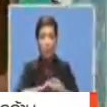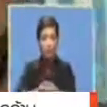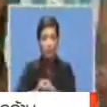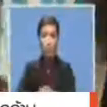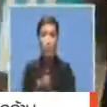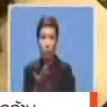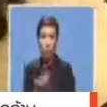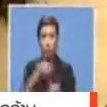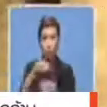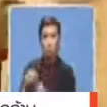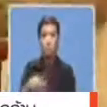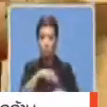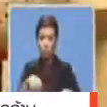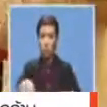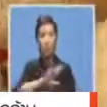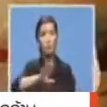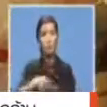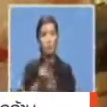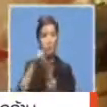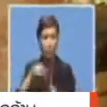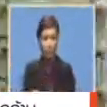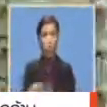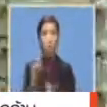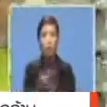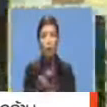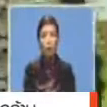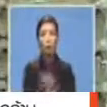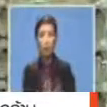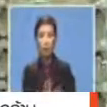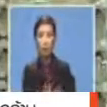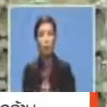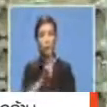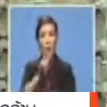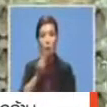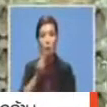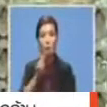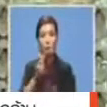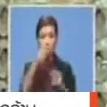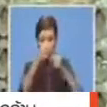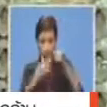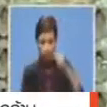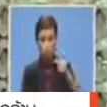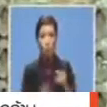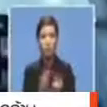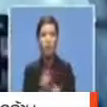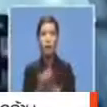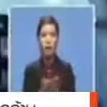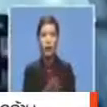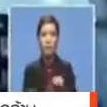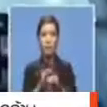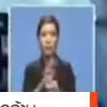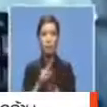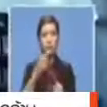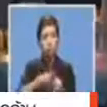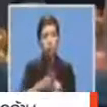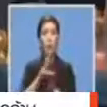นี้ยังมีการพูดถึงเรื่องของการทำงบประมาณปี2558จะมีวันที่1ตุลาคมในล้านนะท่านผู้ชมจำนว